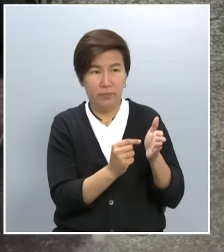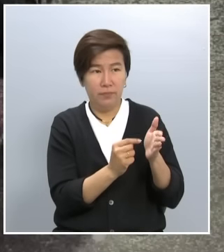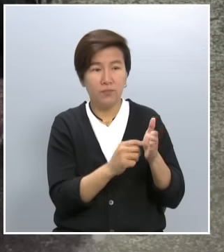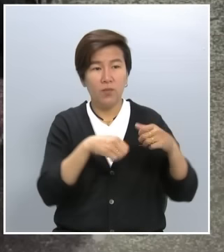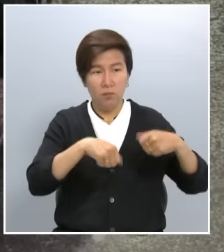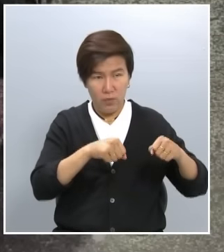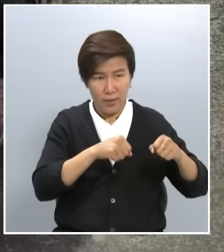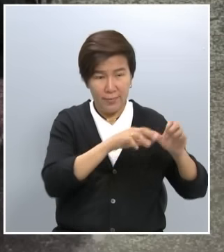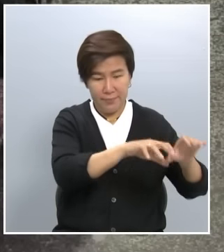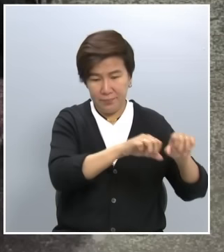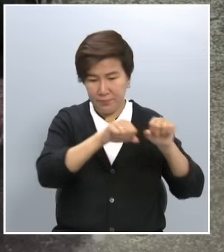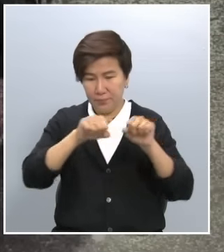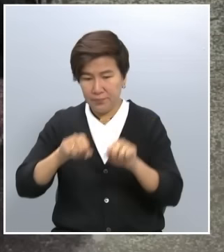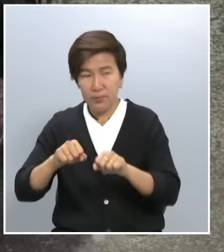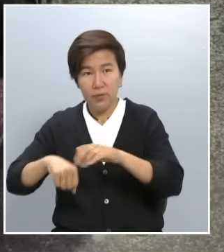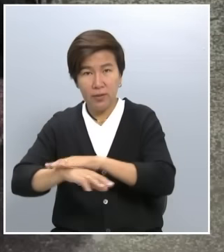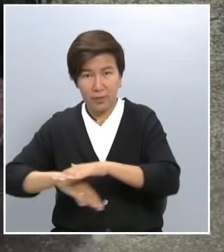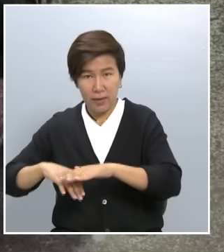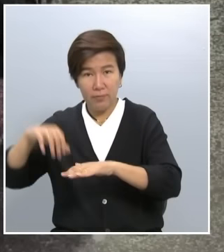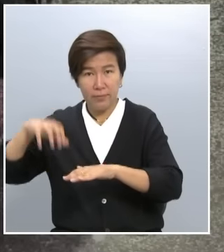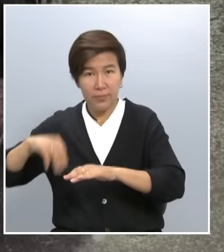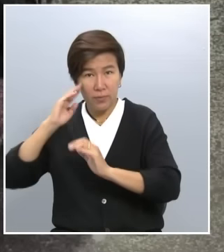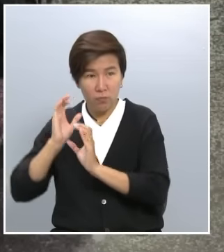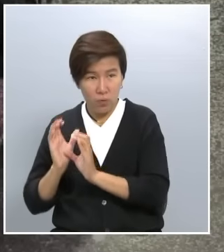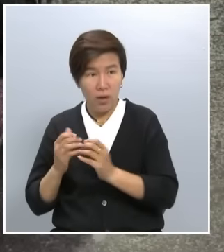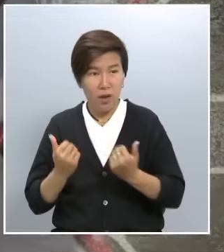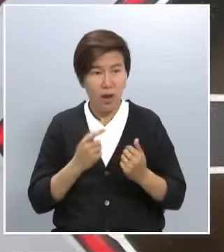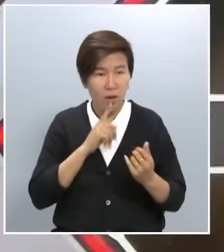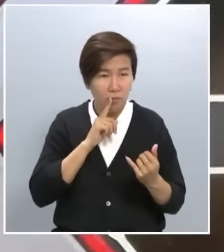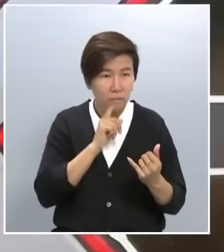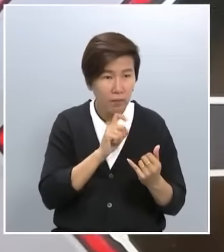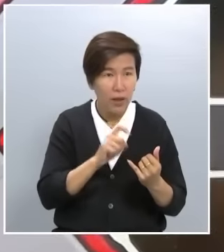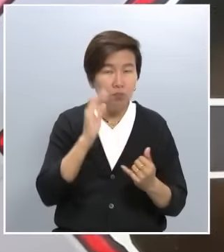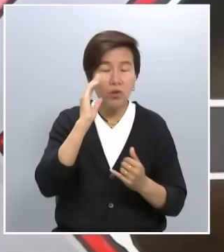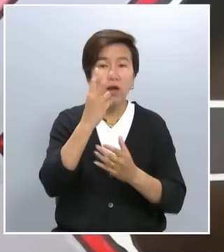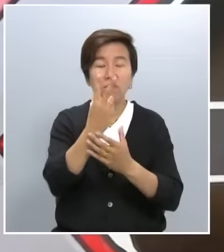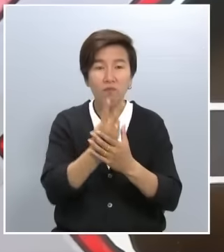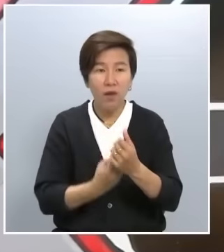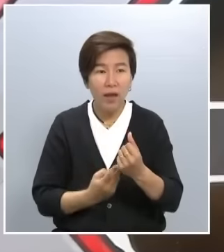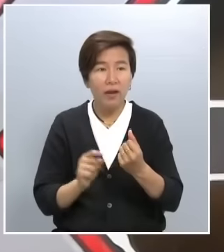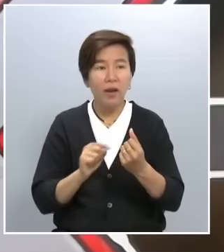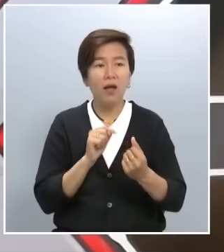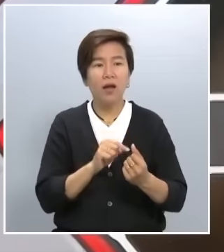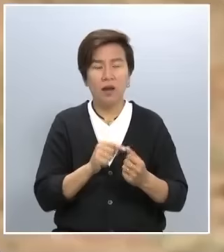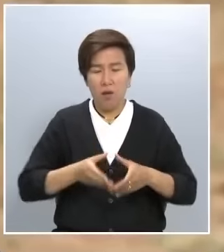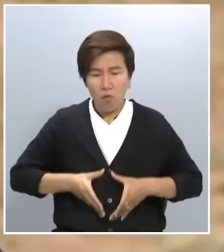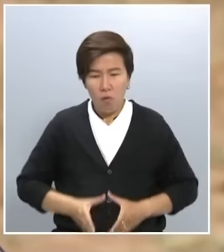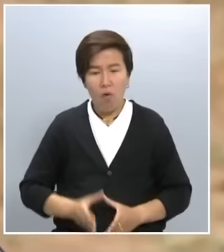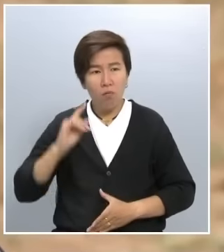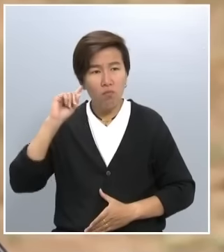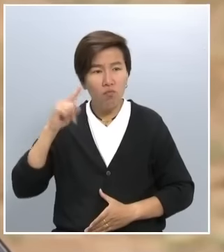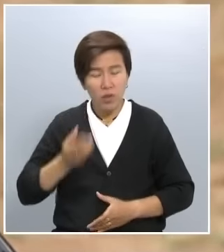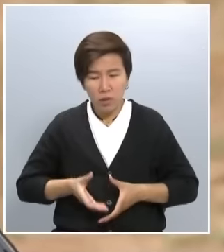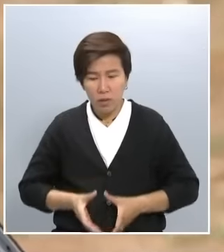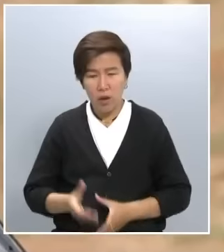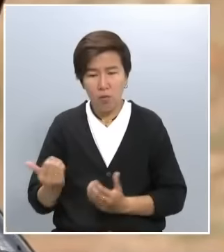เก็บไว้ที่โรงพักนะคะสอบสวนคนเจ็บแล้วก็สามีในเบื้องต้นทราบว่าคนเจ็บเพิ่งจะคลอดลูกสาวได้3 เดือน